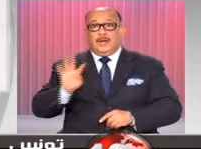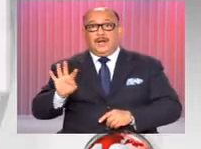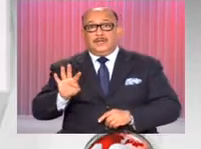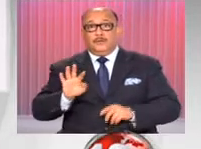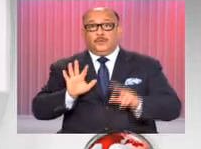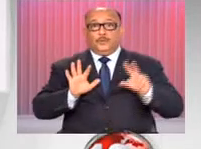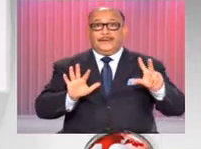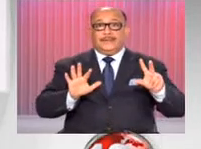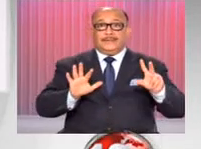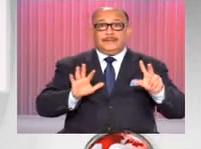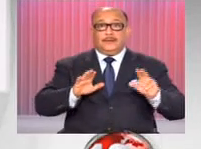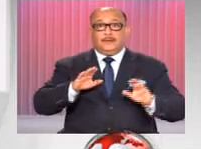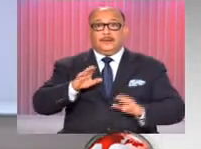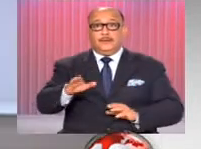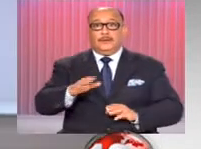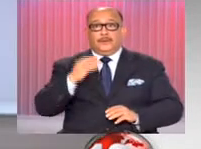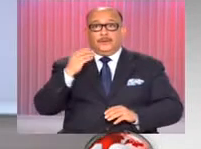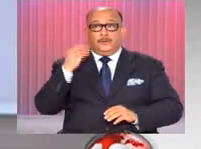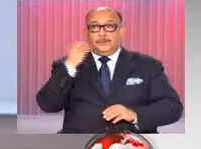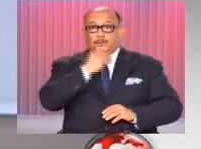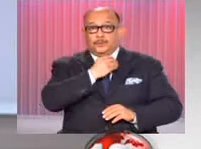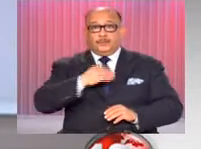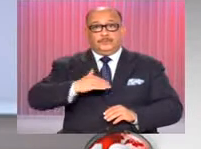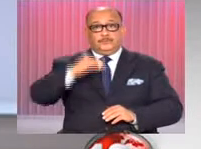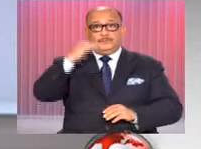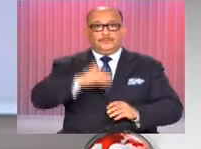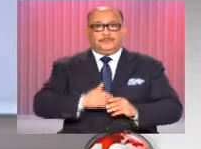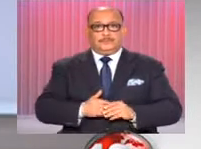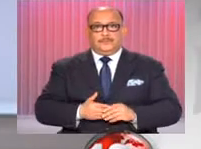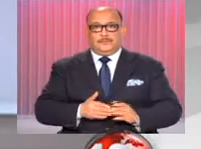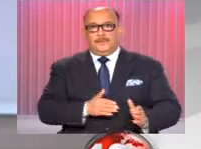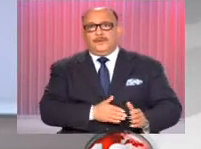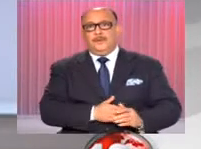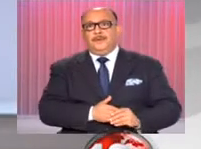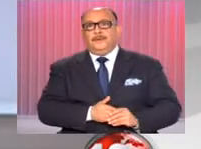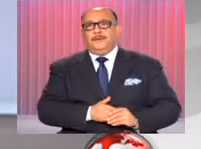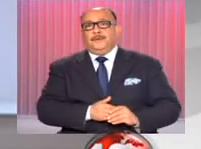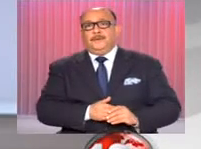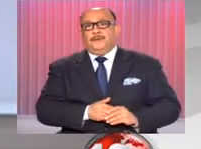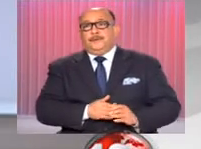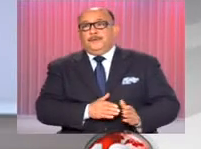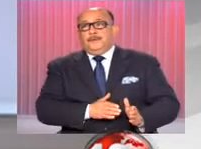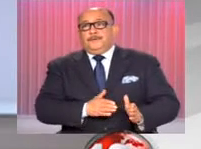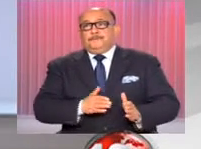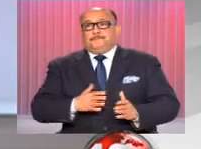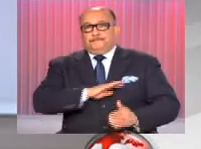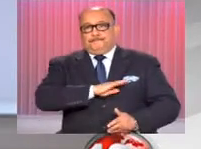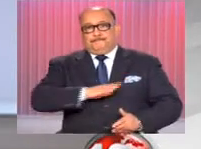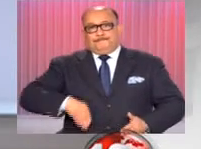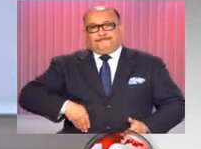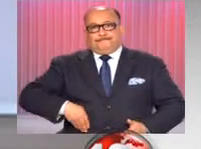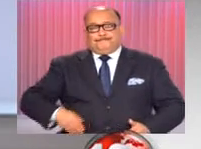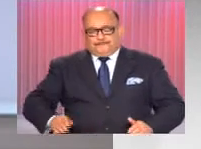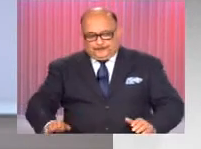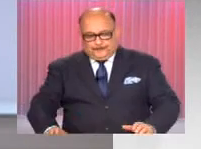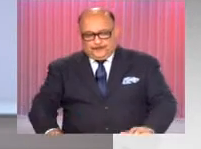ببقية الجهات. بهذا نصل مشاهدينا إلى ختام النشرة، وإليكم تذكيرا بأبرز عناوينها.